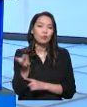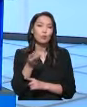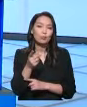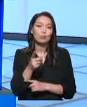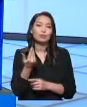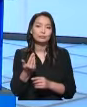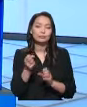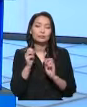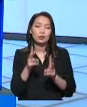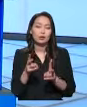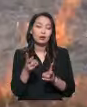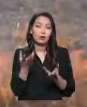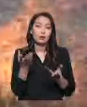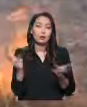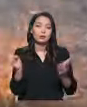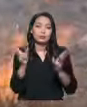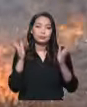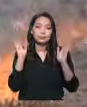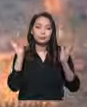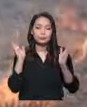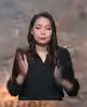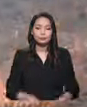словно пороховая бочка.